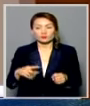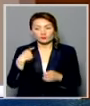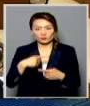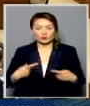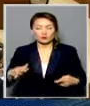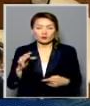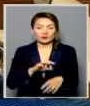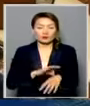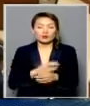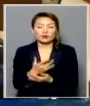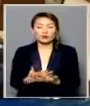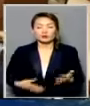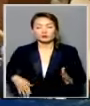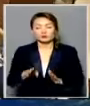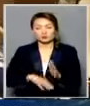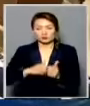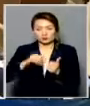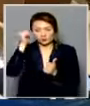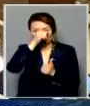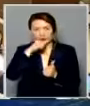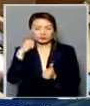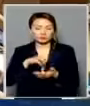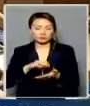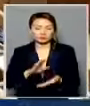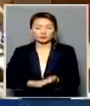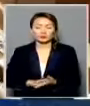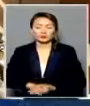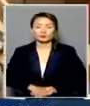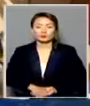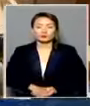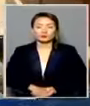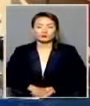для некоторых видов заболевания без ежегодного подтверждения неизменного диагноза.